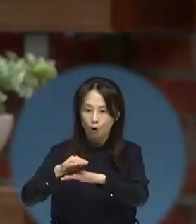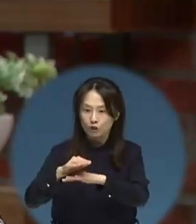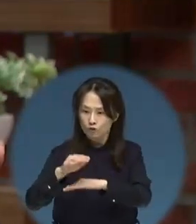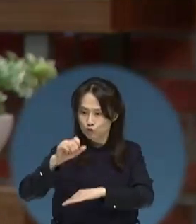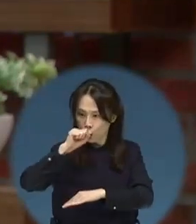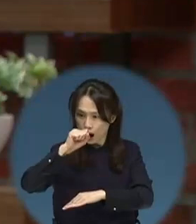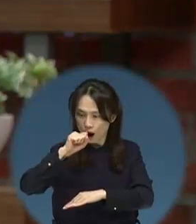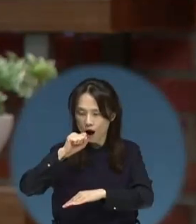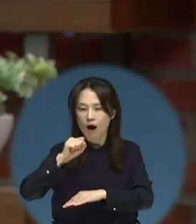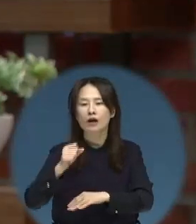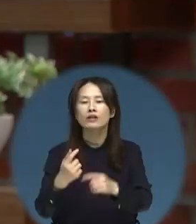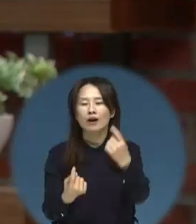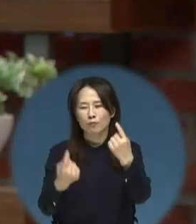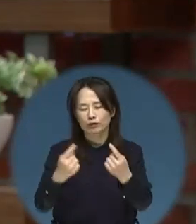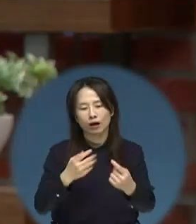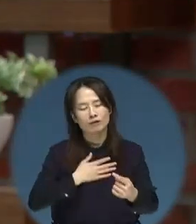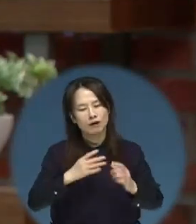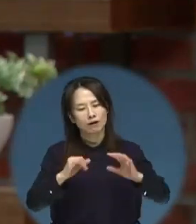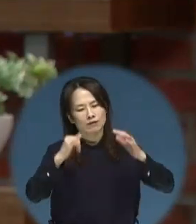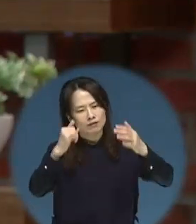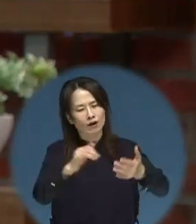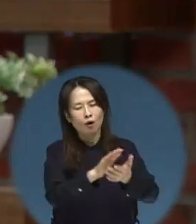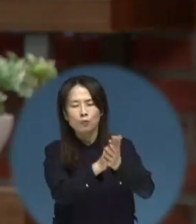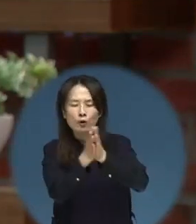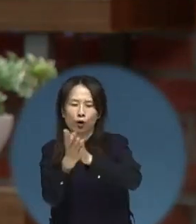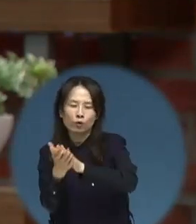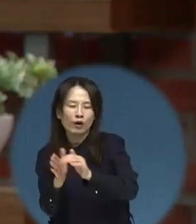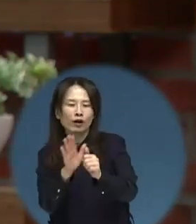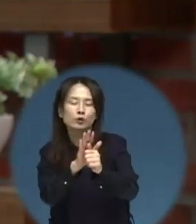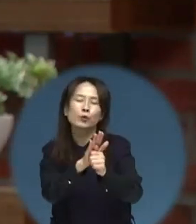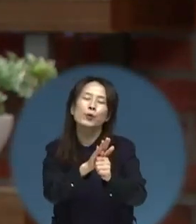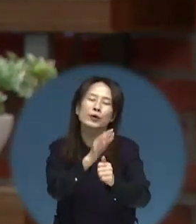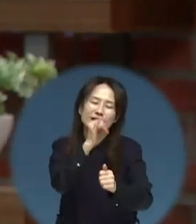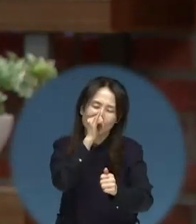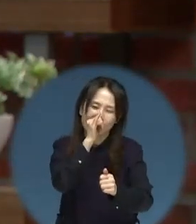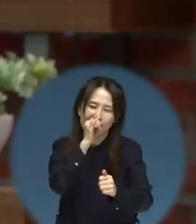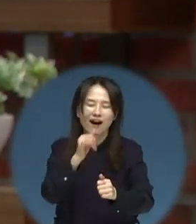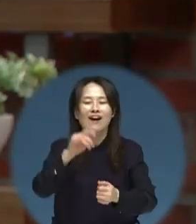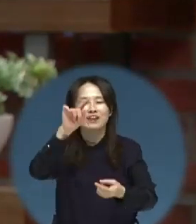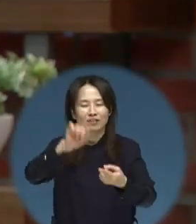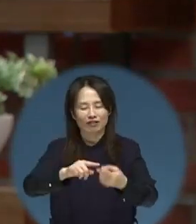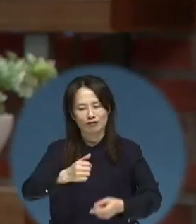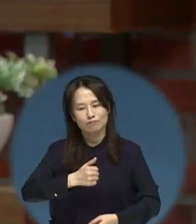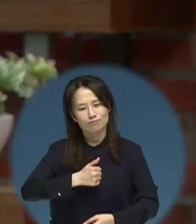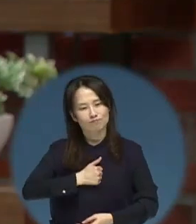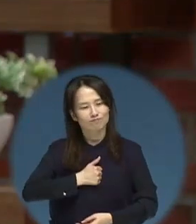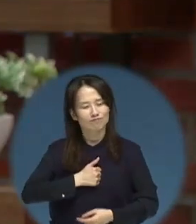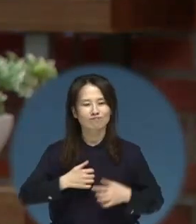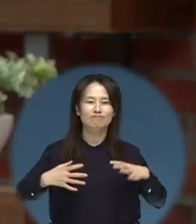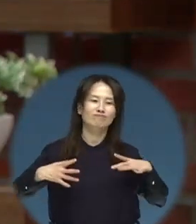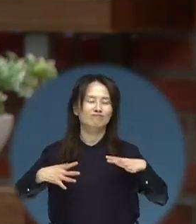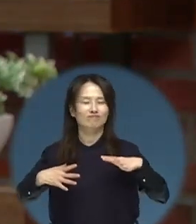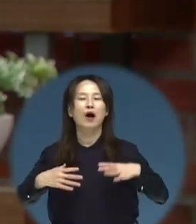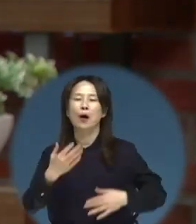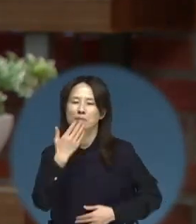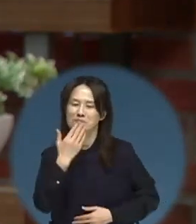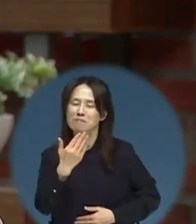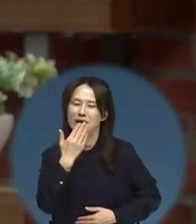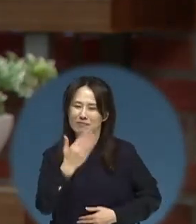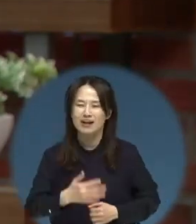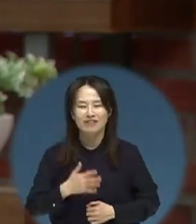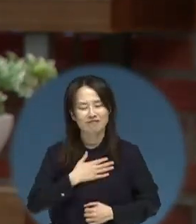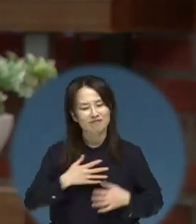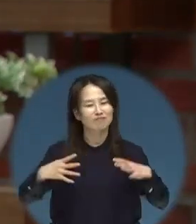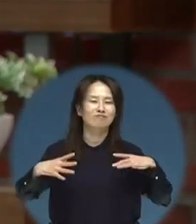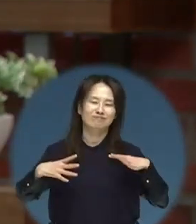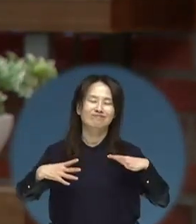세상을 변화시키고 있다. 내가 좀 더 세상이 아름다워지게 하는데 네. 일조하고 있다. 이런 게 진정한 우쭐 아닐까요? 그렇죠. 그래서 저는